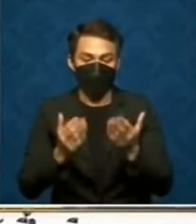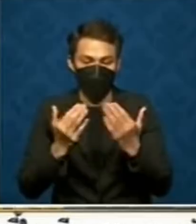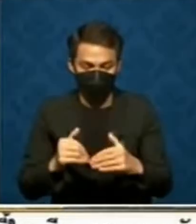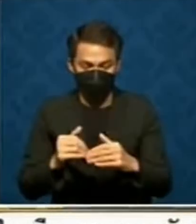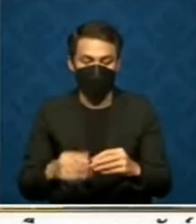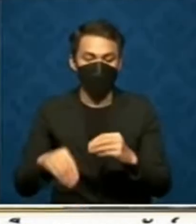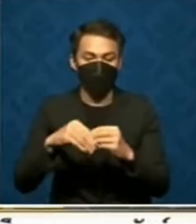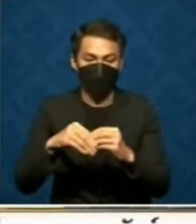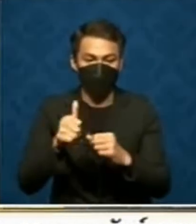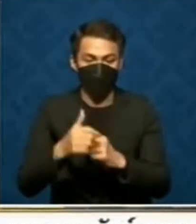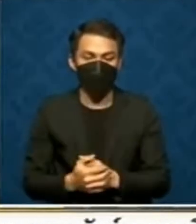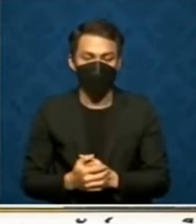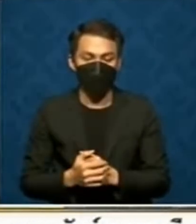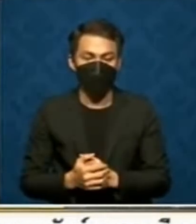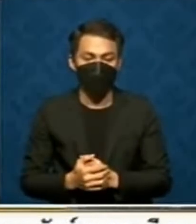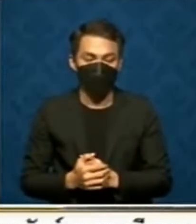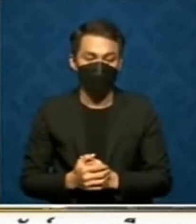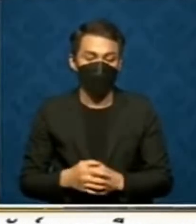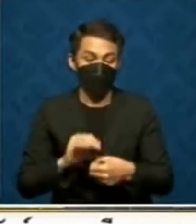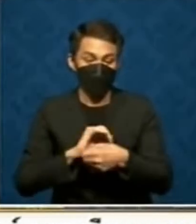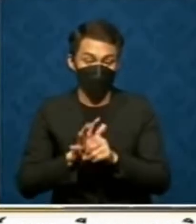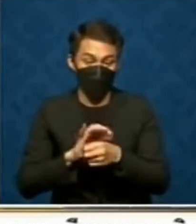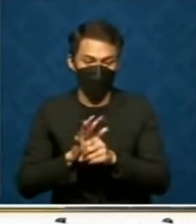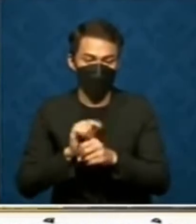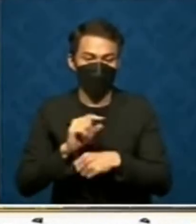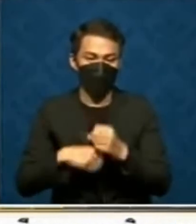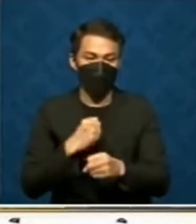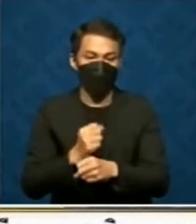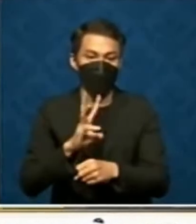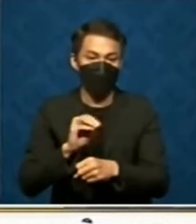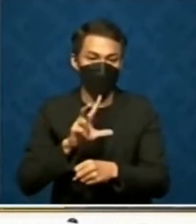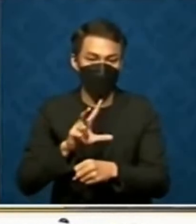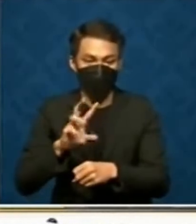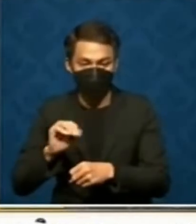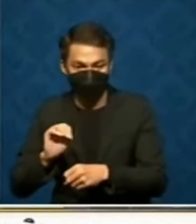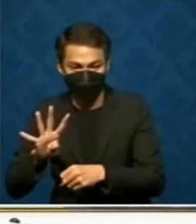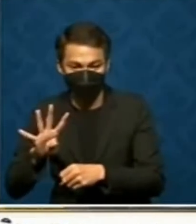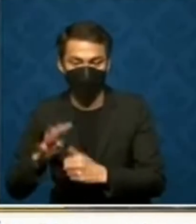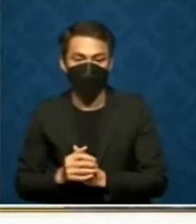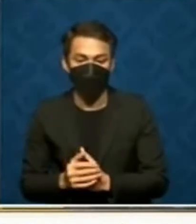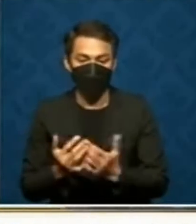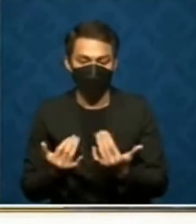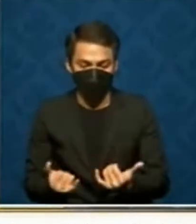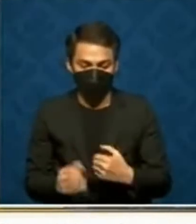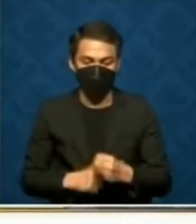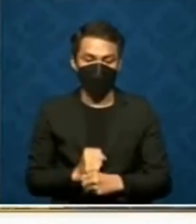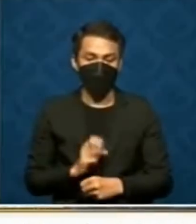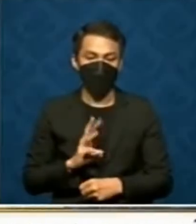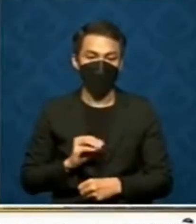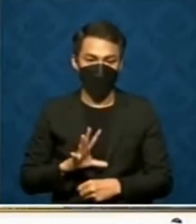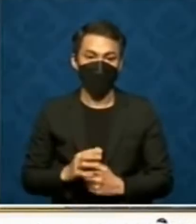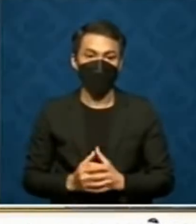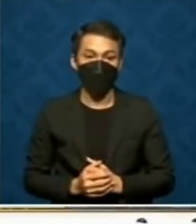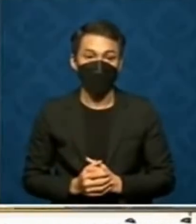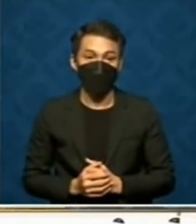อกสารให้กับทางครูแก้ว เขารู้หรือเปล่า เขาประกาศเลย ไม่เขารู้หรือเปล่าว่าเดี๋ยวจะยุบสภาแล้วเนี่ย